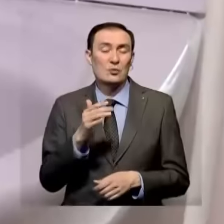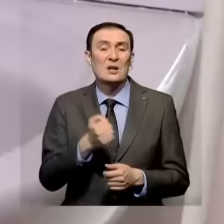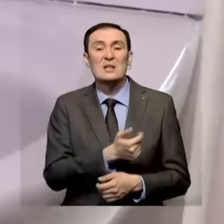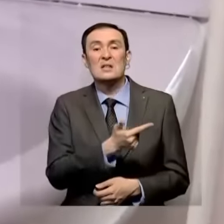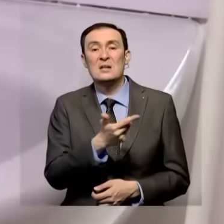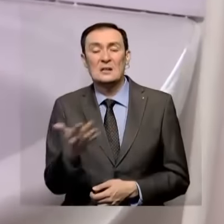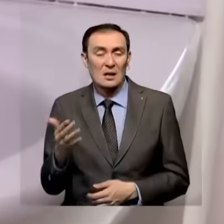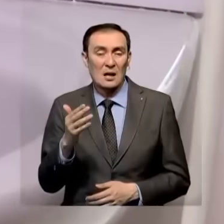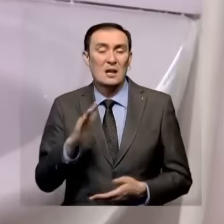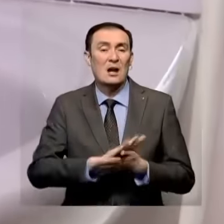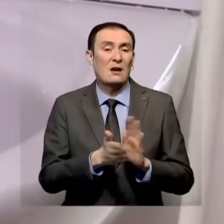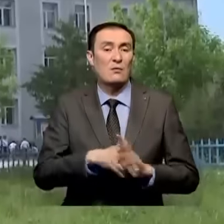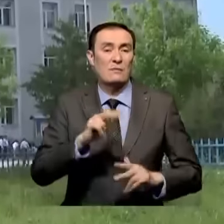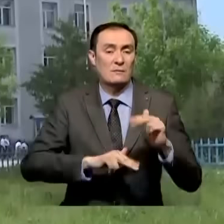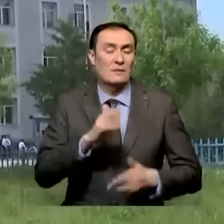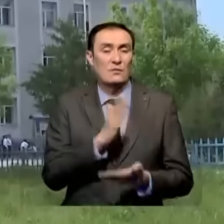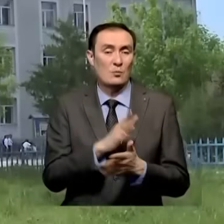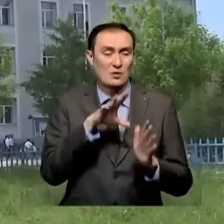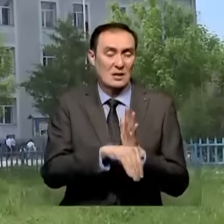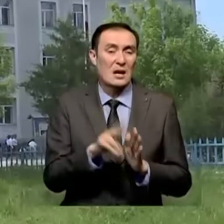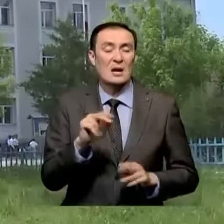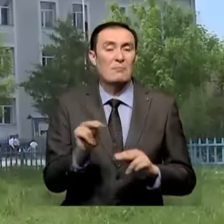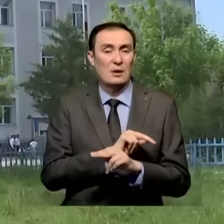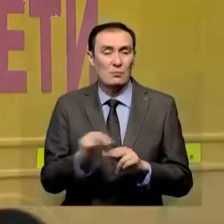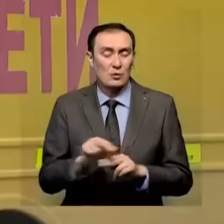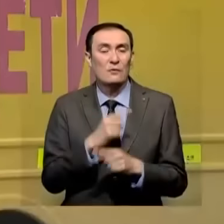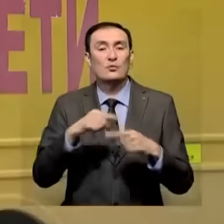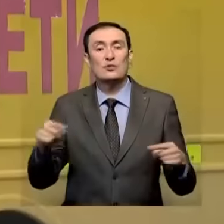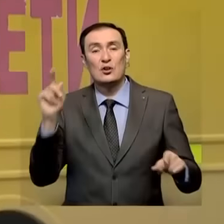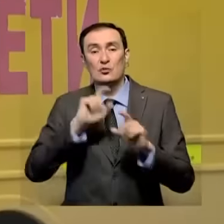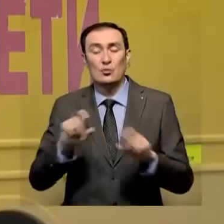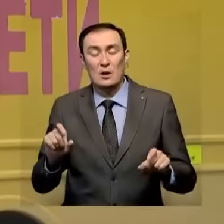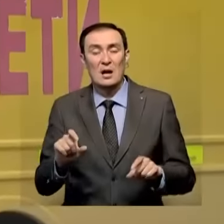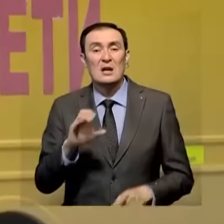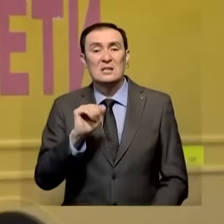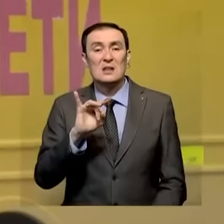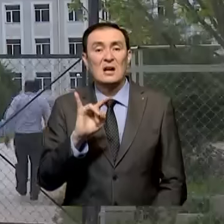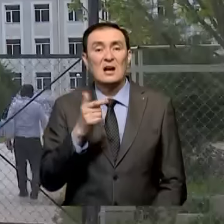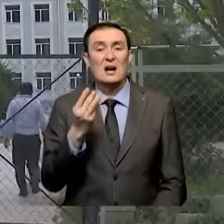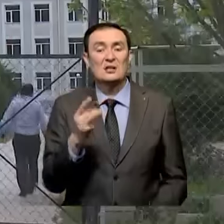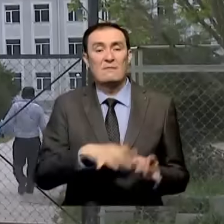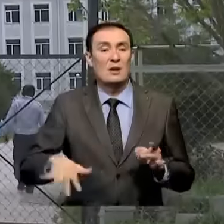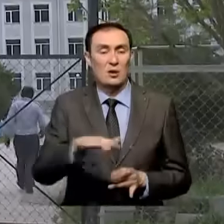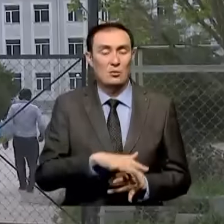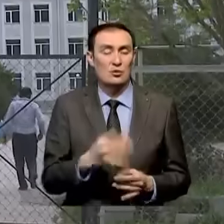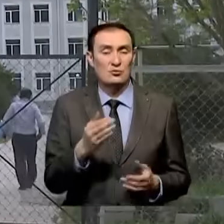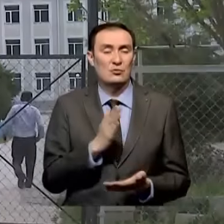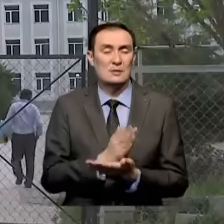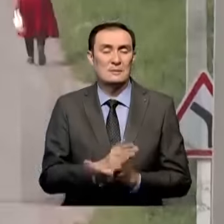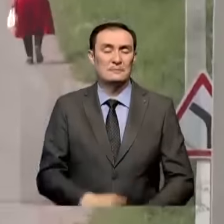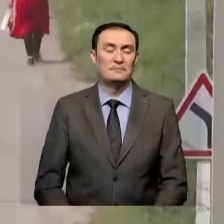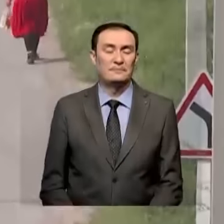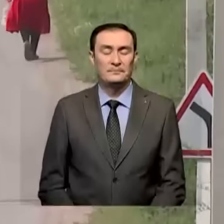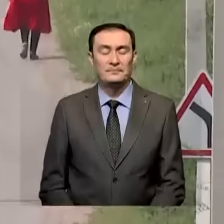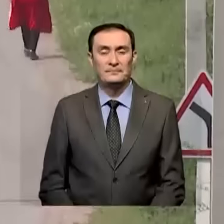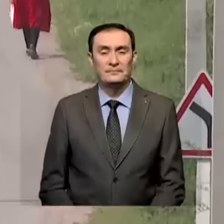несколько действующих договоров, среди которых есть капитальный ремонт и в других школах Сарагашского района. Катерина Попкова, Самат